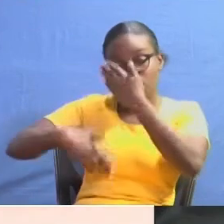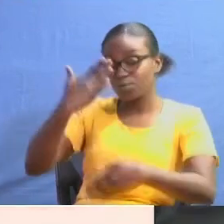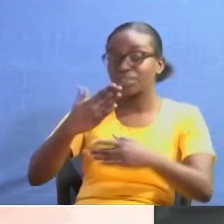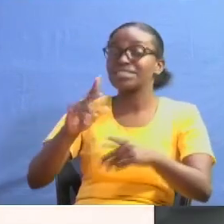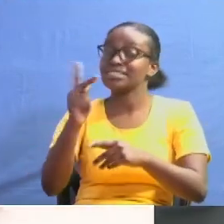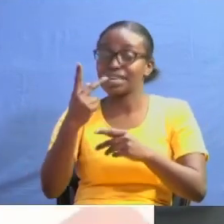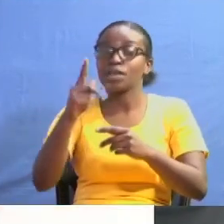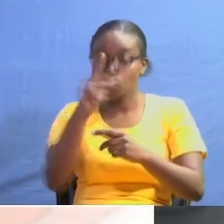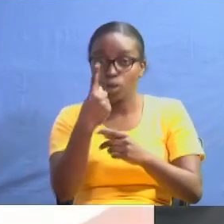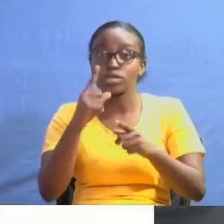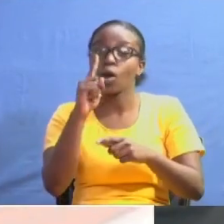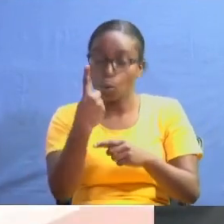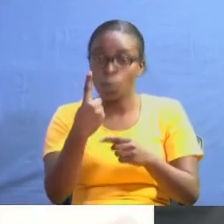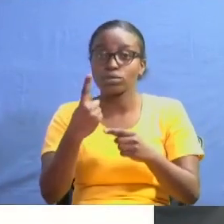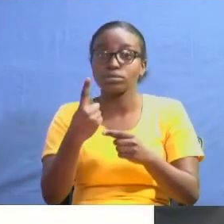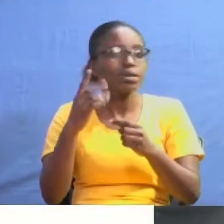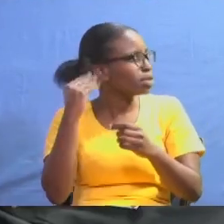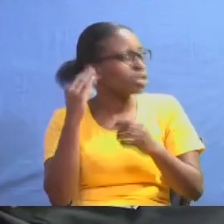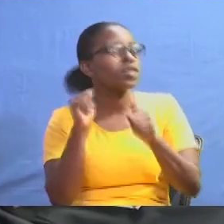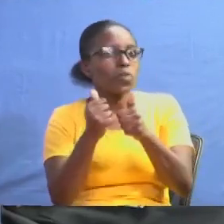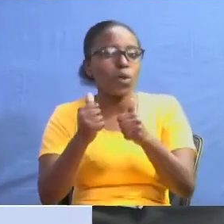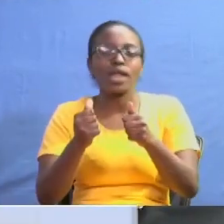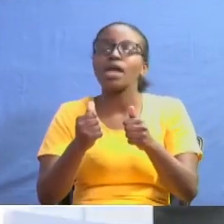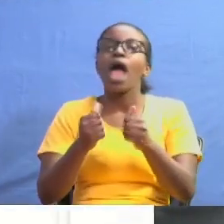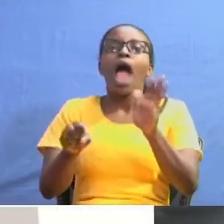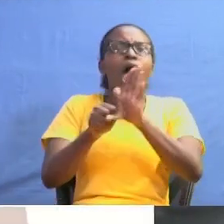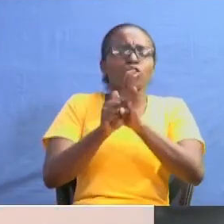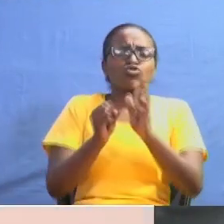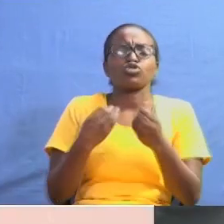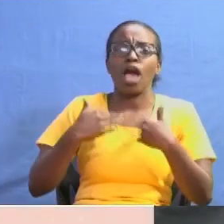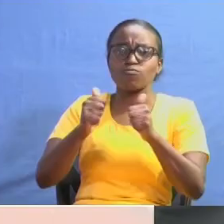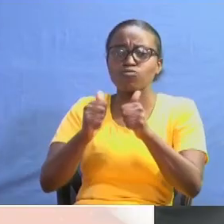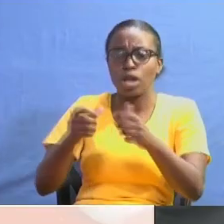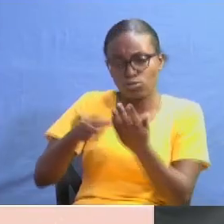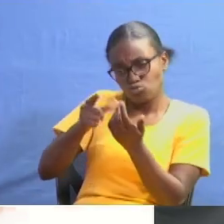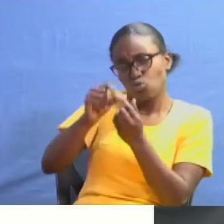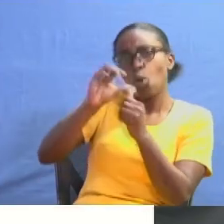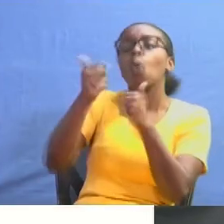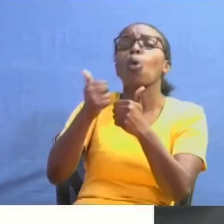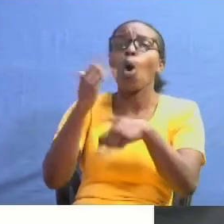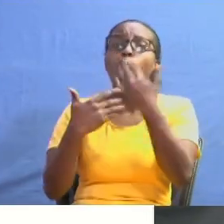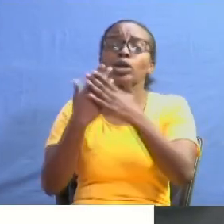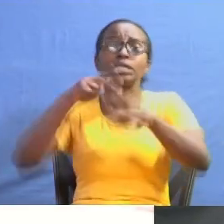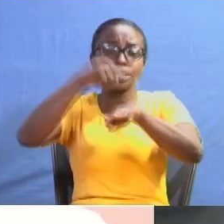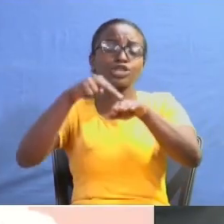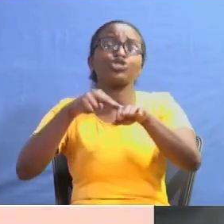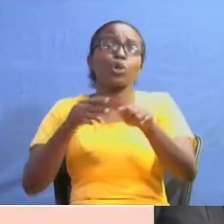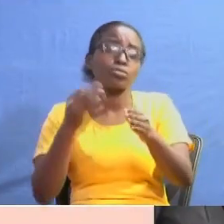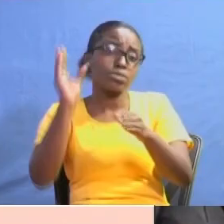Kwanza kusikiliza maoni ya wengi, na zaidi pia kuwaomba viongozi wote waliochaguliwa nchini waingilie kati